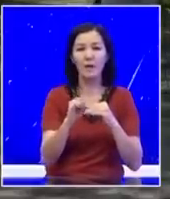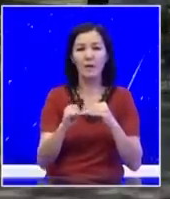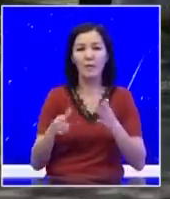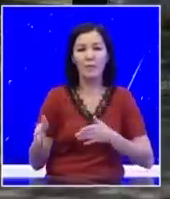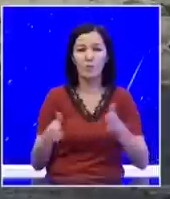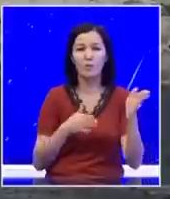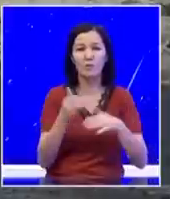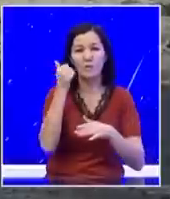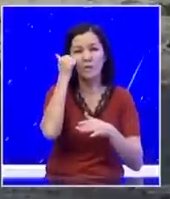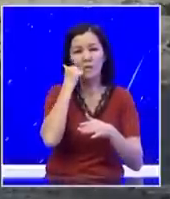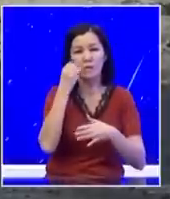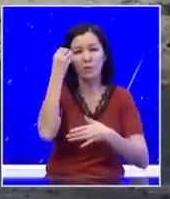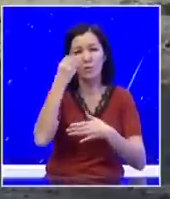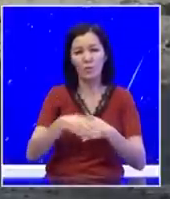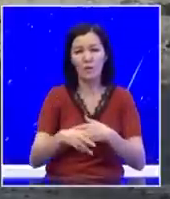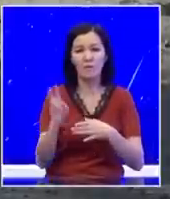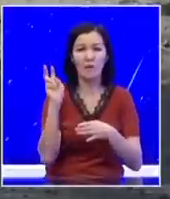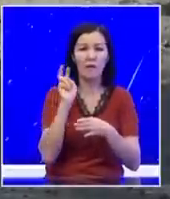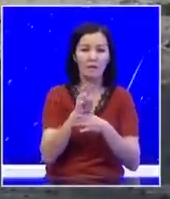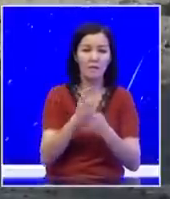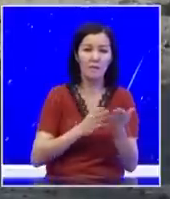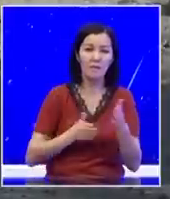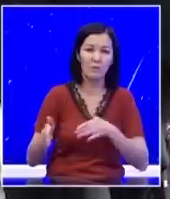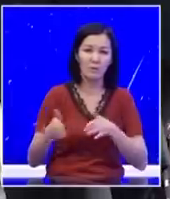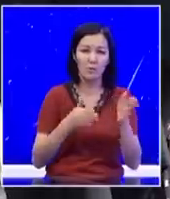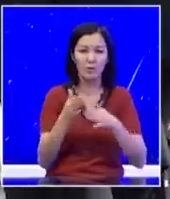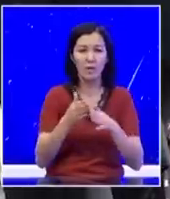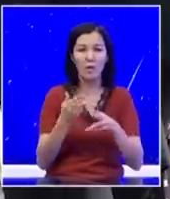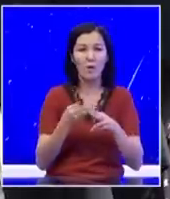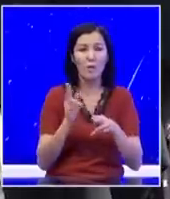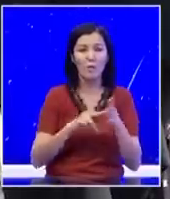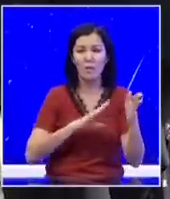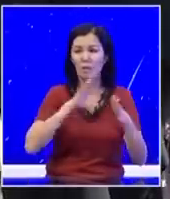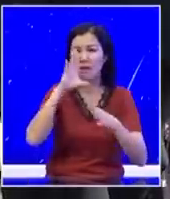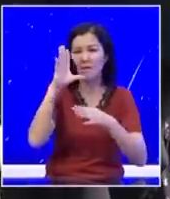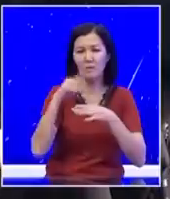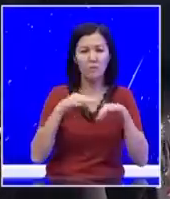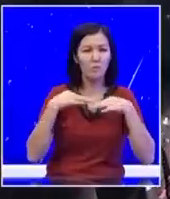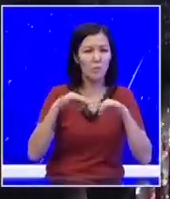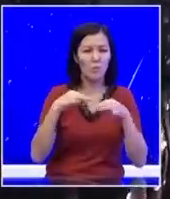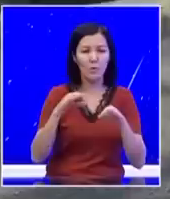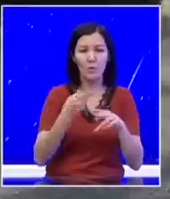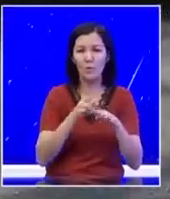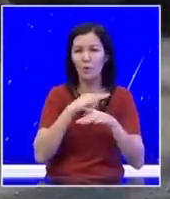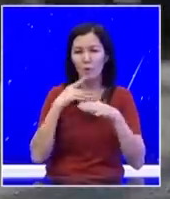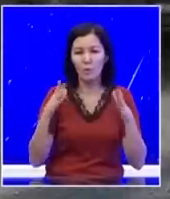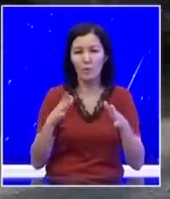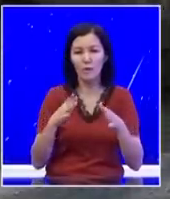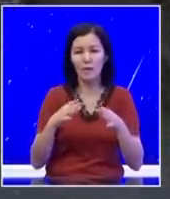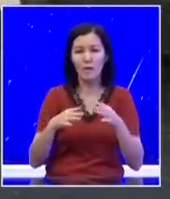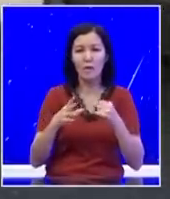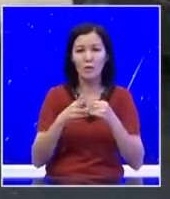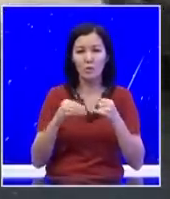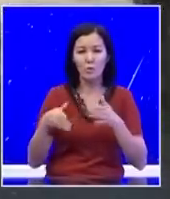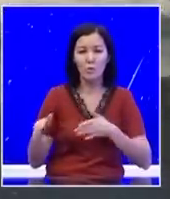тура келеді. Орталықтан қатынайтын негізгі бөлік болғандықтан бұл жерден де күні-түні көлік арылған емес. Содан болар асфальттың де біраз